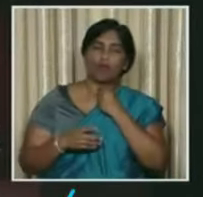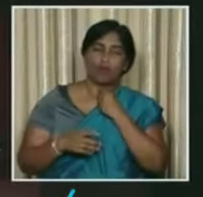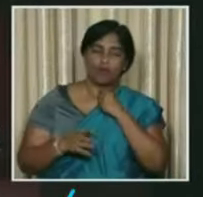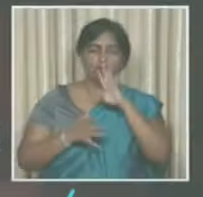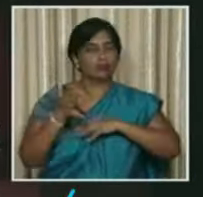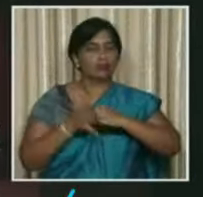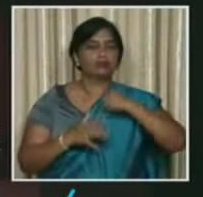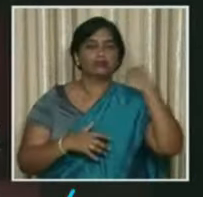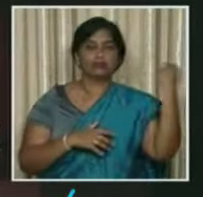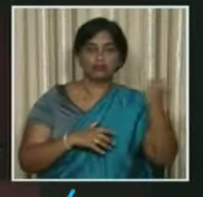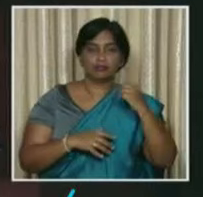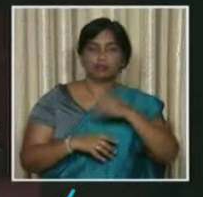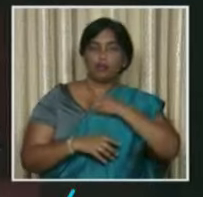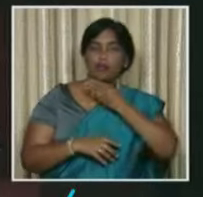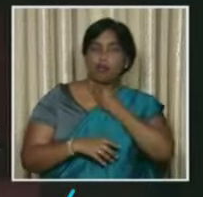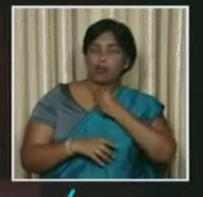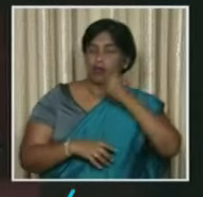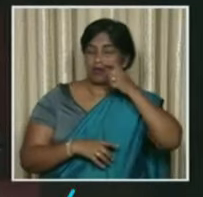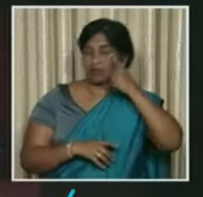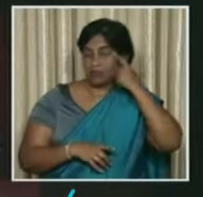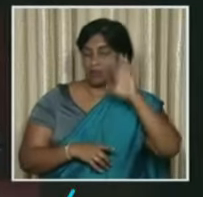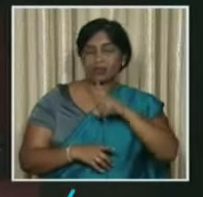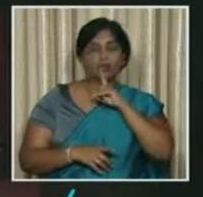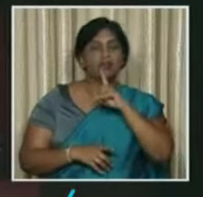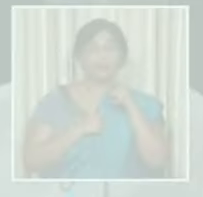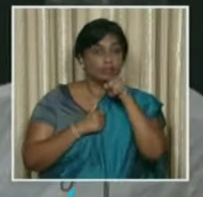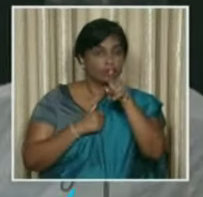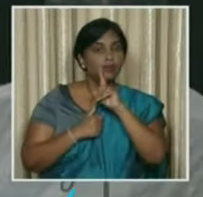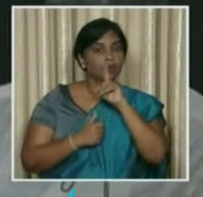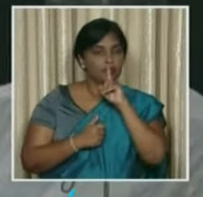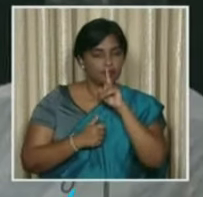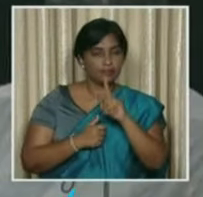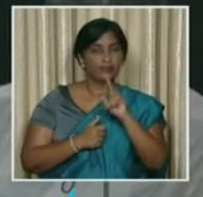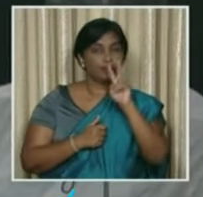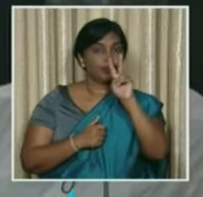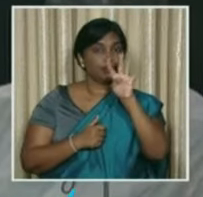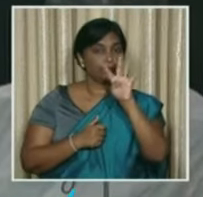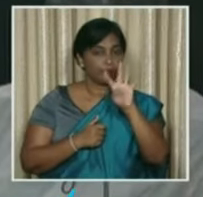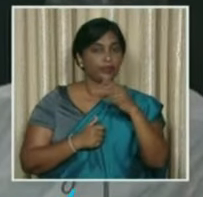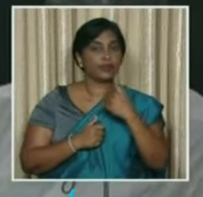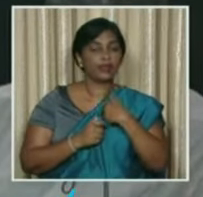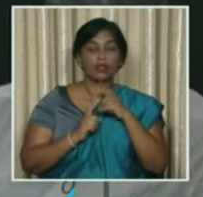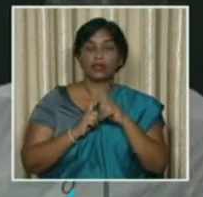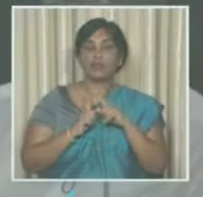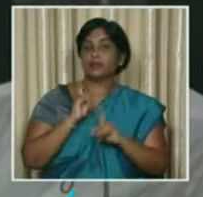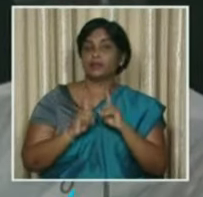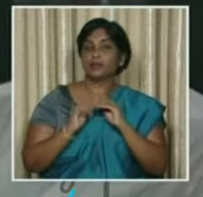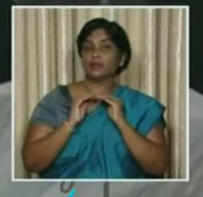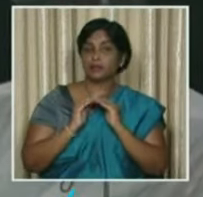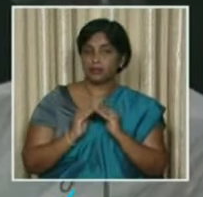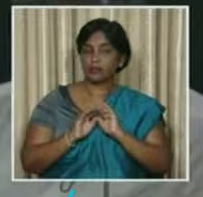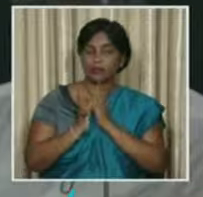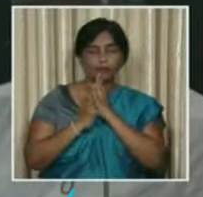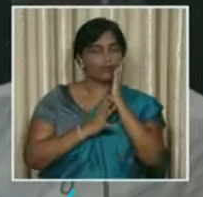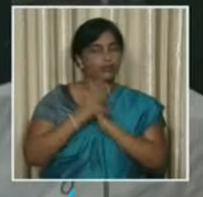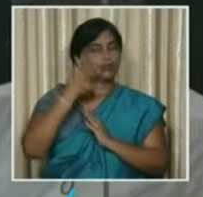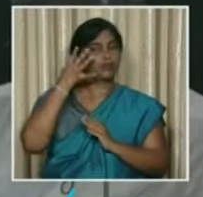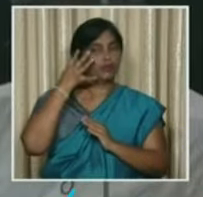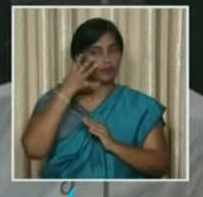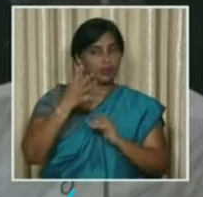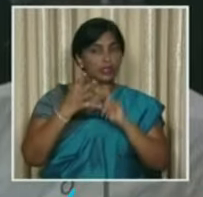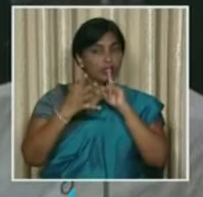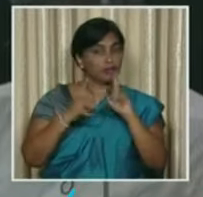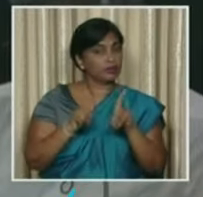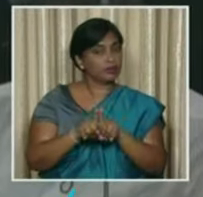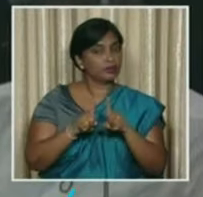අයවැය කතාවේ ටොම්පච යෝජනා ඉදිරිපත් කරන්නත් ඒකයි මගේ යෝජනා. 24 වෙනිදාට මම අධ්‍යාපන අමාත්‍යාංශයේ ක්ෂේත්‍ර 4 ඔය කිව්